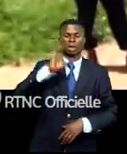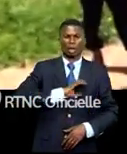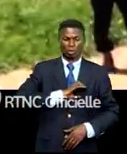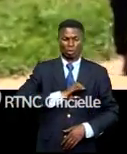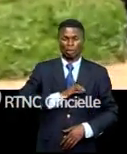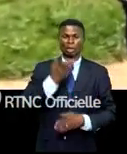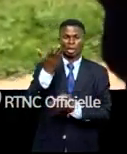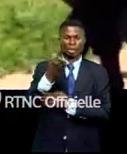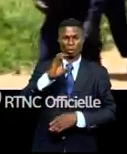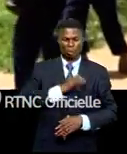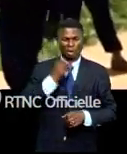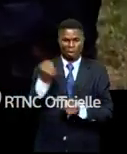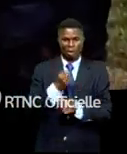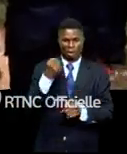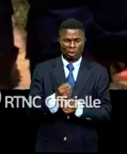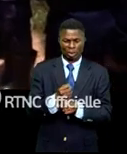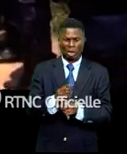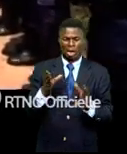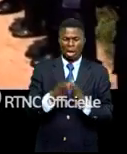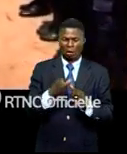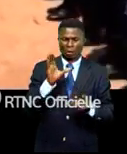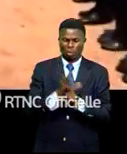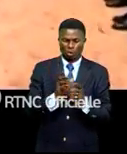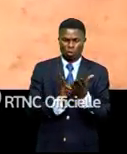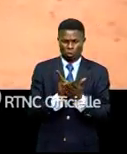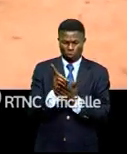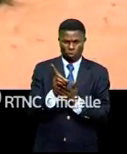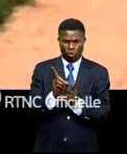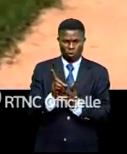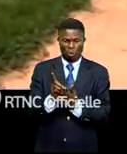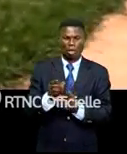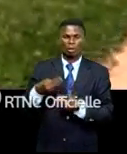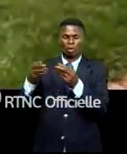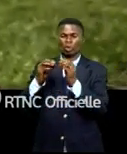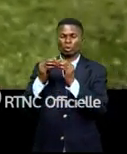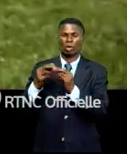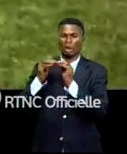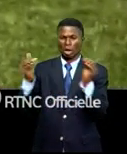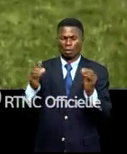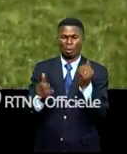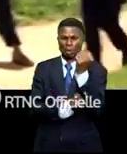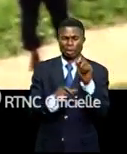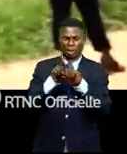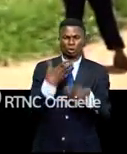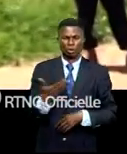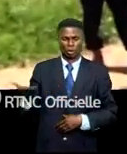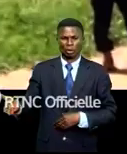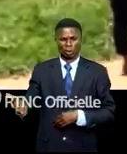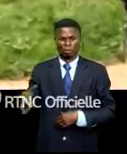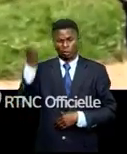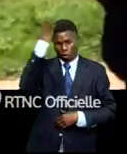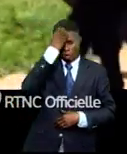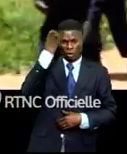les invitant à travailler en toute responsabilité pour sécuriser les personnes ainsi que leurs biens. Le